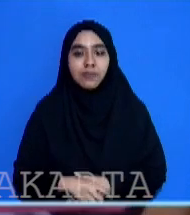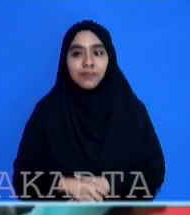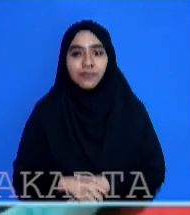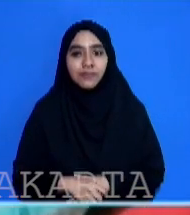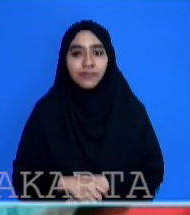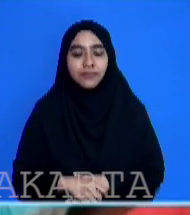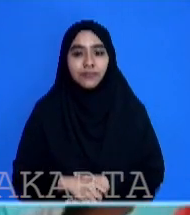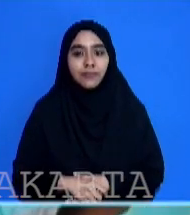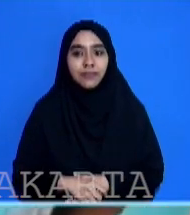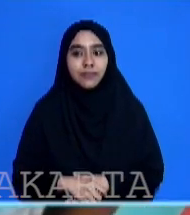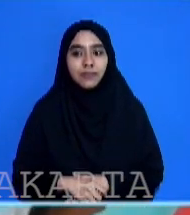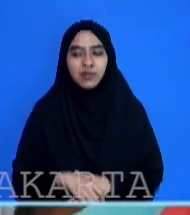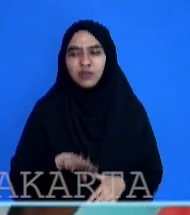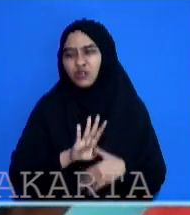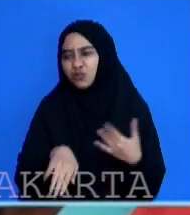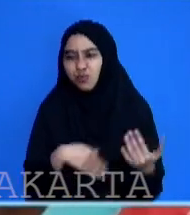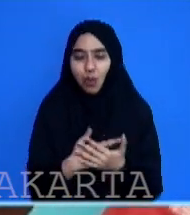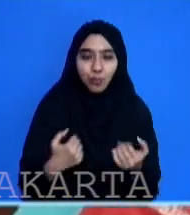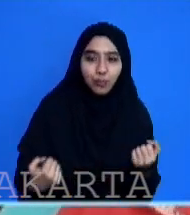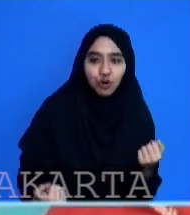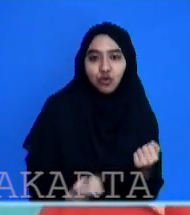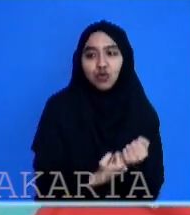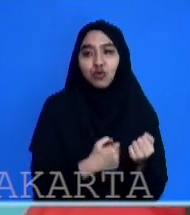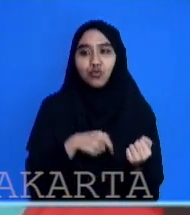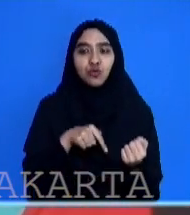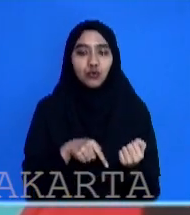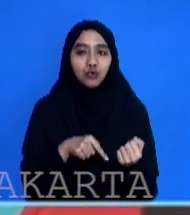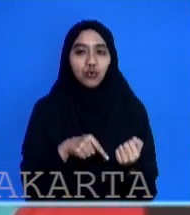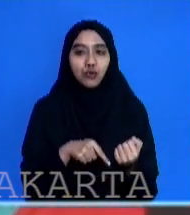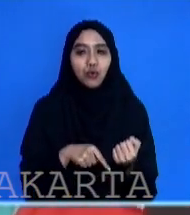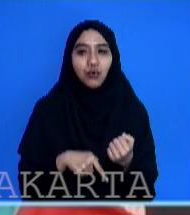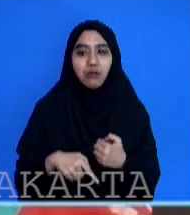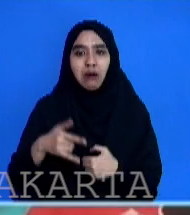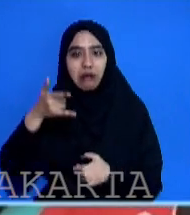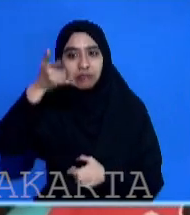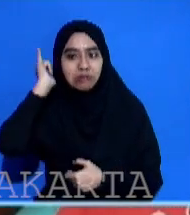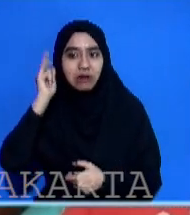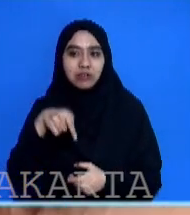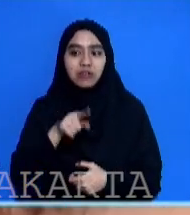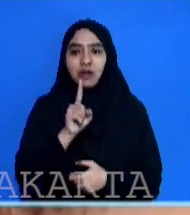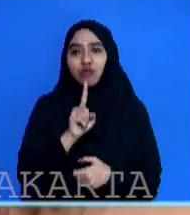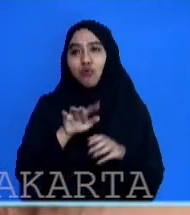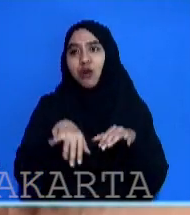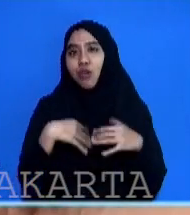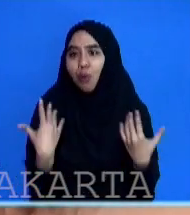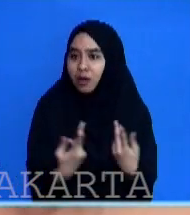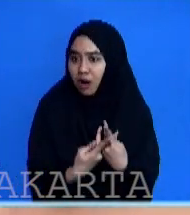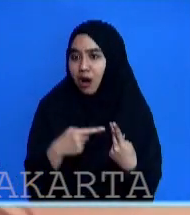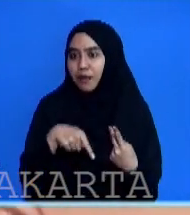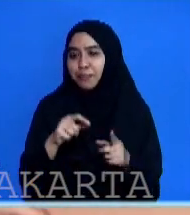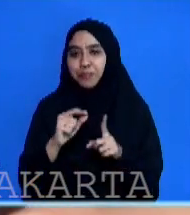mengingatkan setiap simpatisan dan anggota Partai mendukung Ganjar Mahfud juga merupakan satu keluarga besar PDI